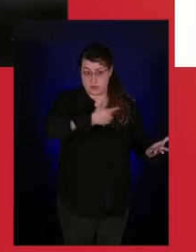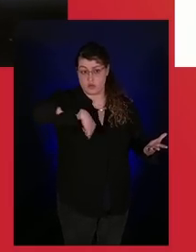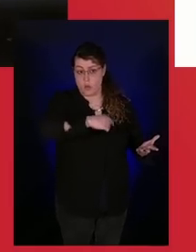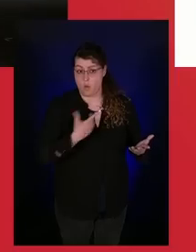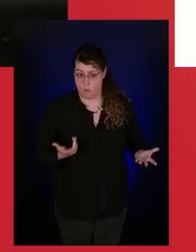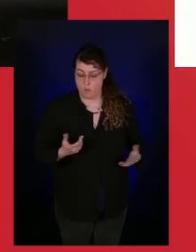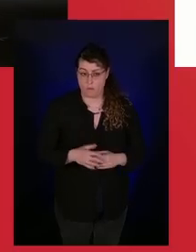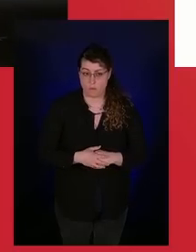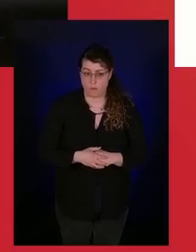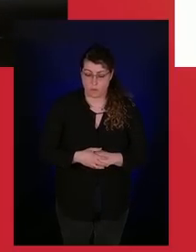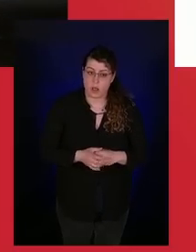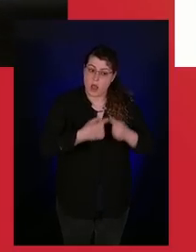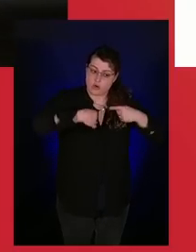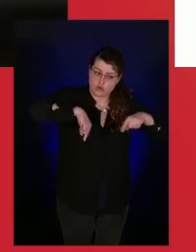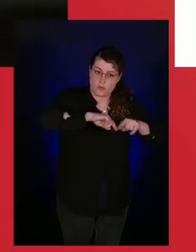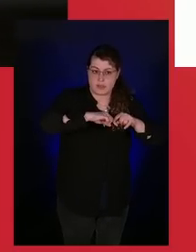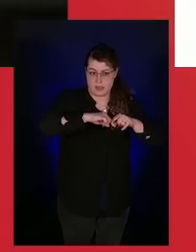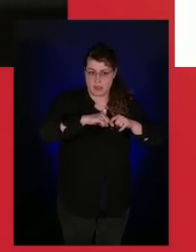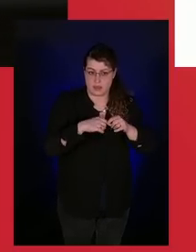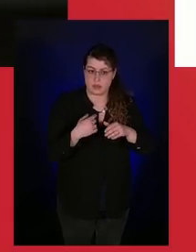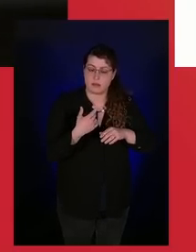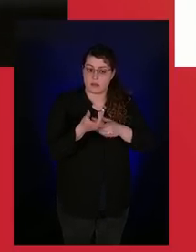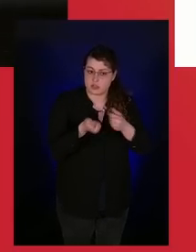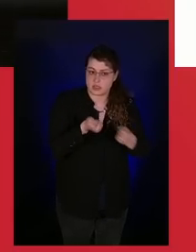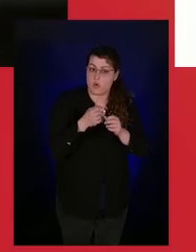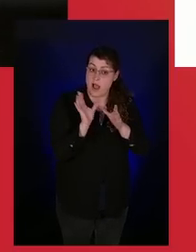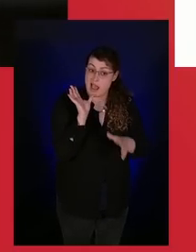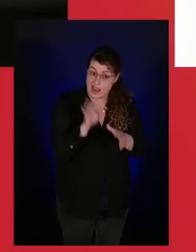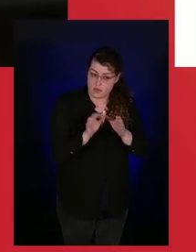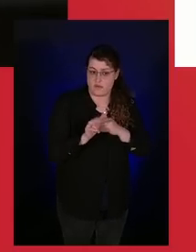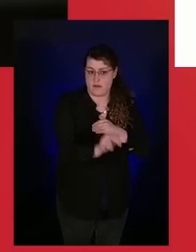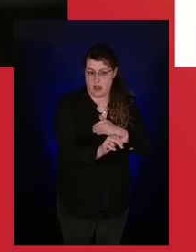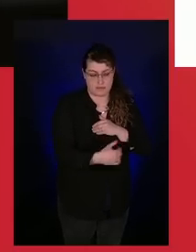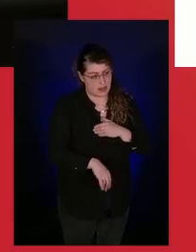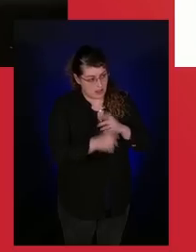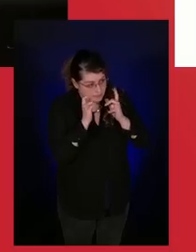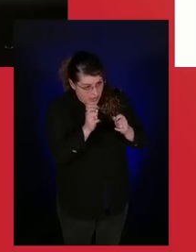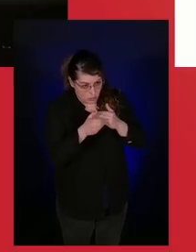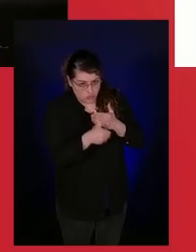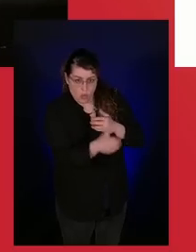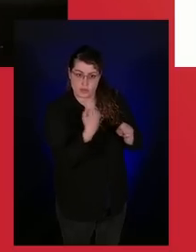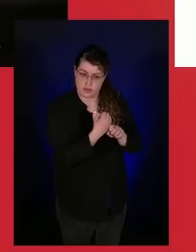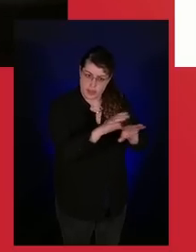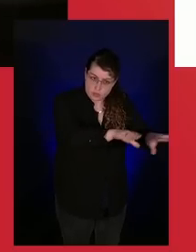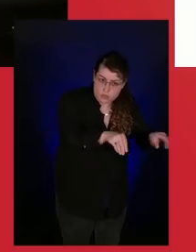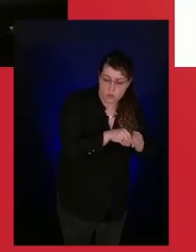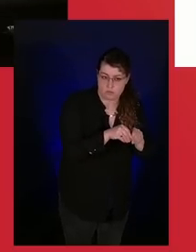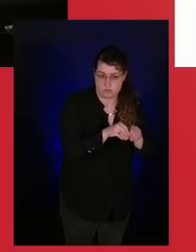Le comité de gestion élu restera attaché à ces échanges et ce travail collectif.